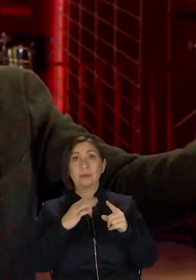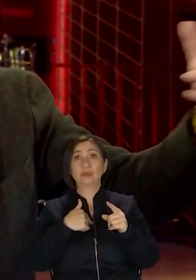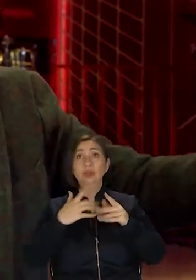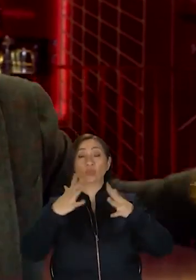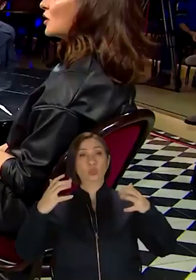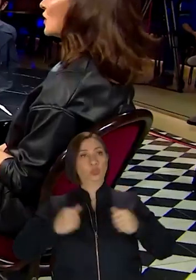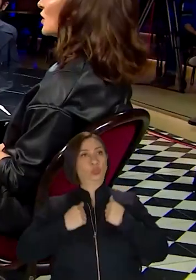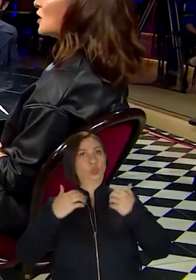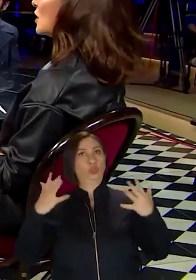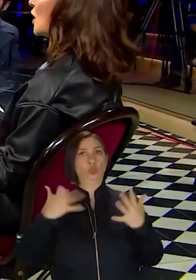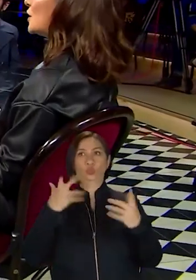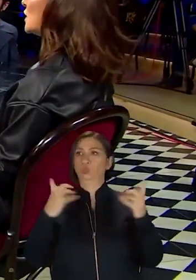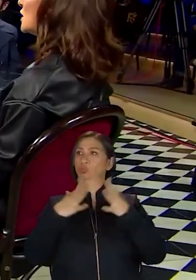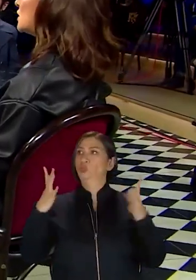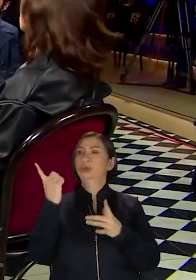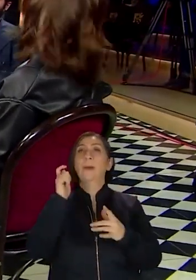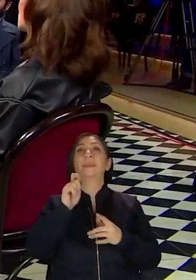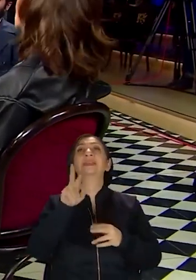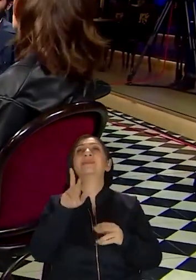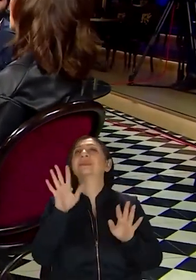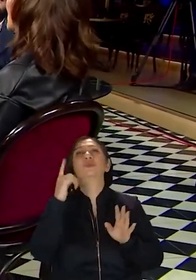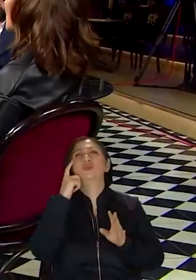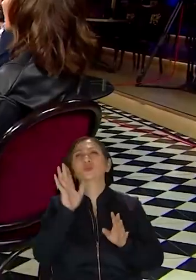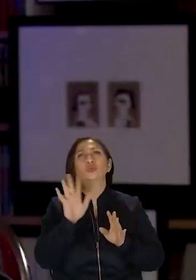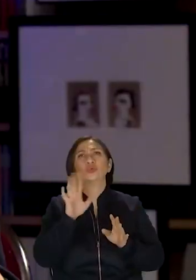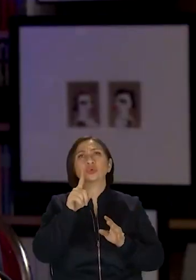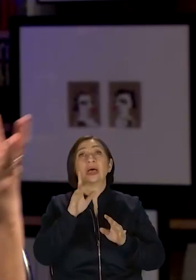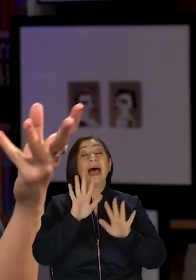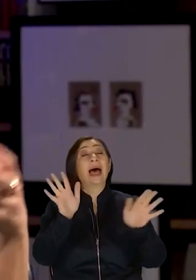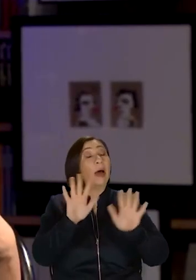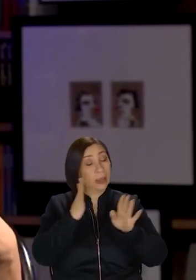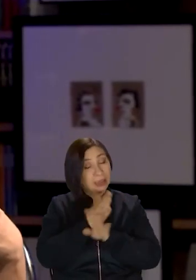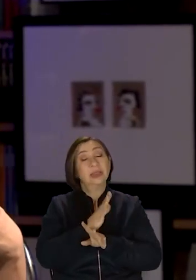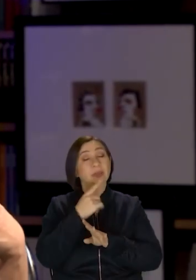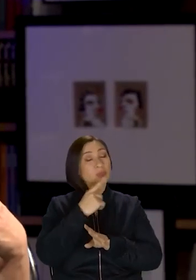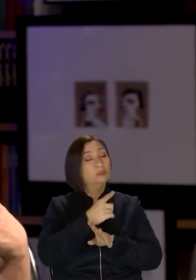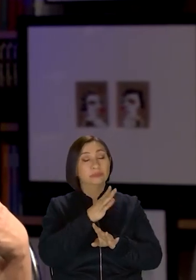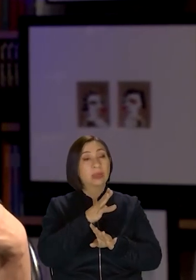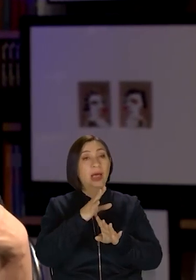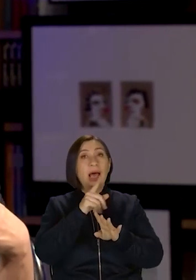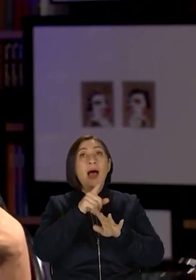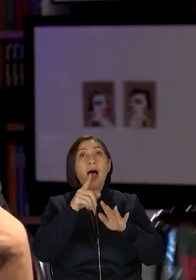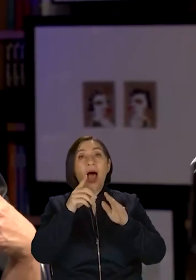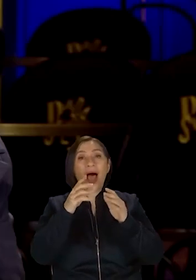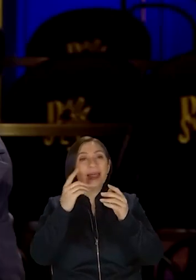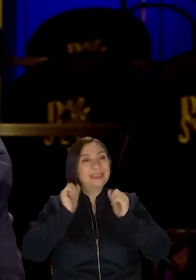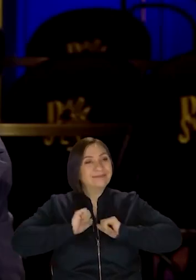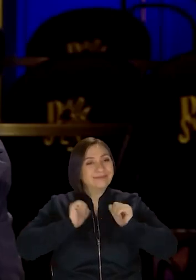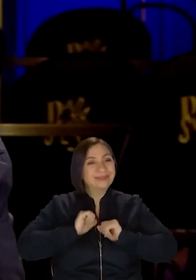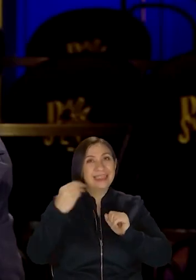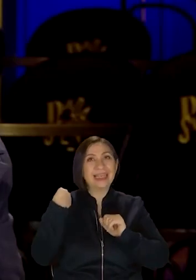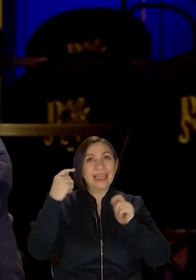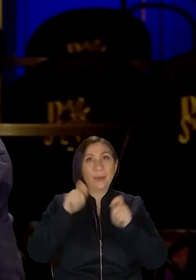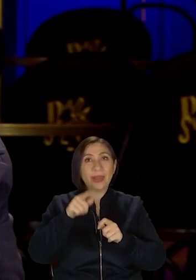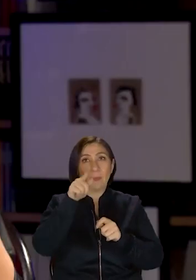biz büyüğüz ve büyük bir şey üretmeliyiz hayır, falan. Hayır, hayır, hayır. Yani aksine işte diyorum ya, atölye, Erdem'in dediği oyun atölyeye yapılan yeni oyun. Hı-hı.